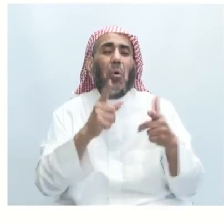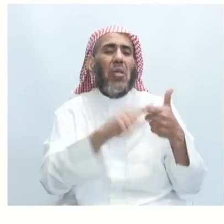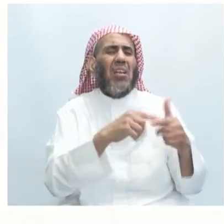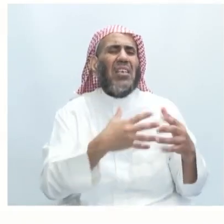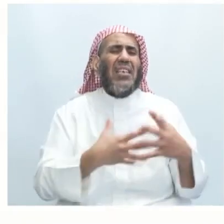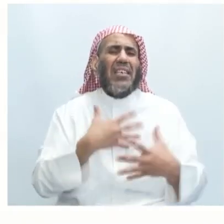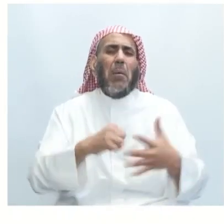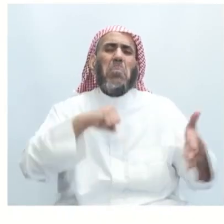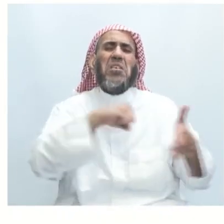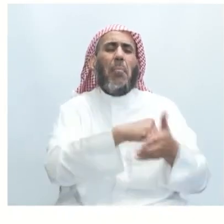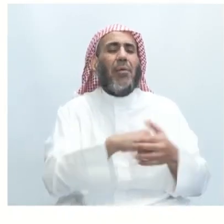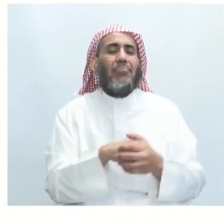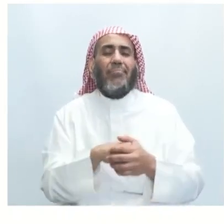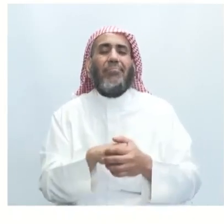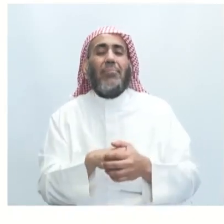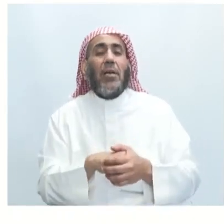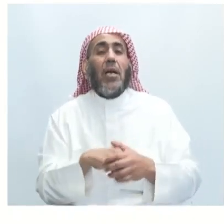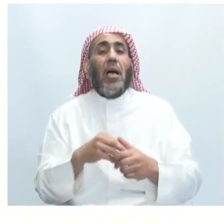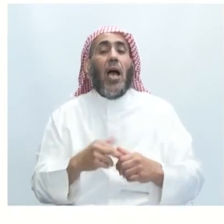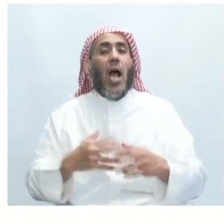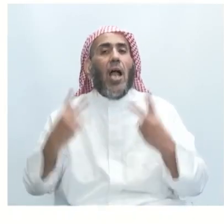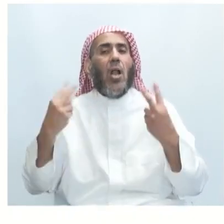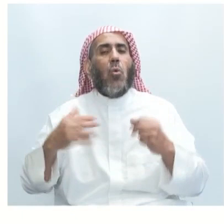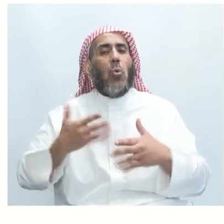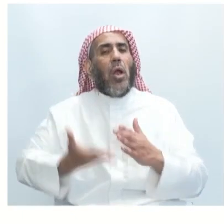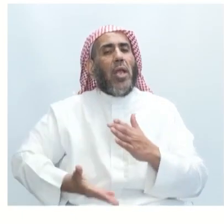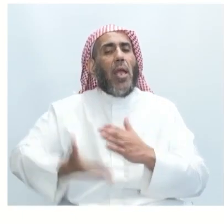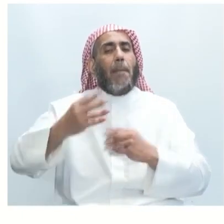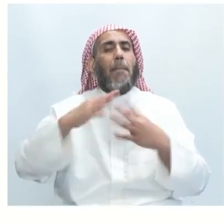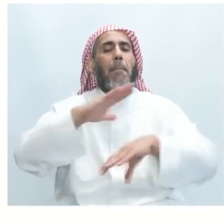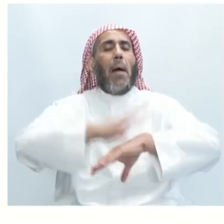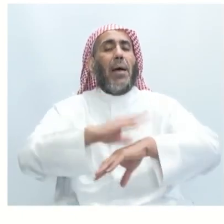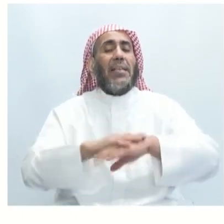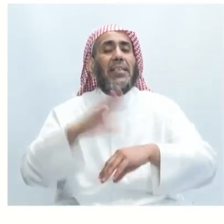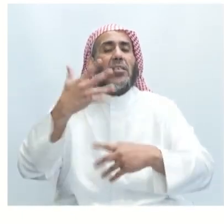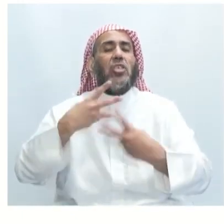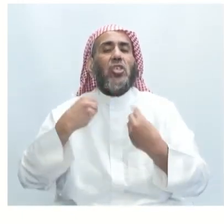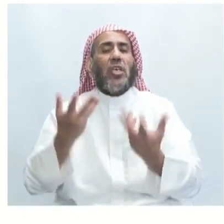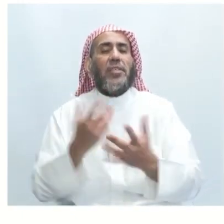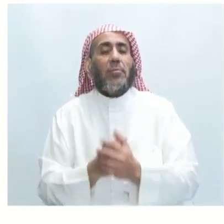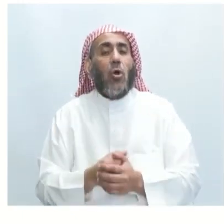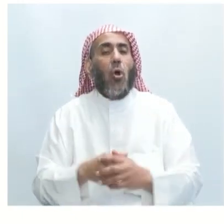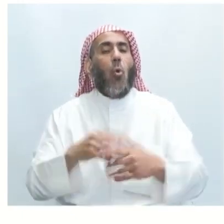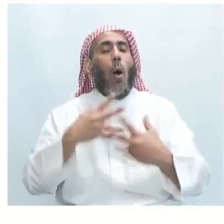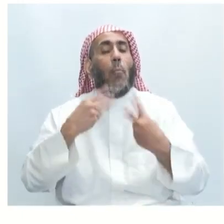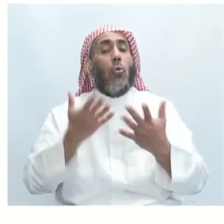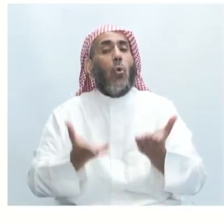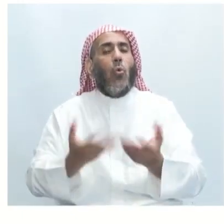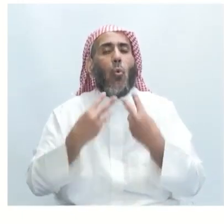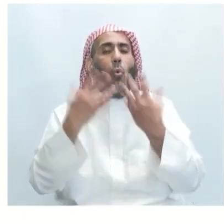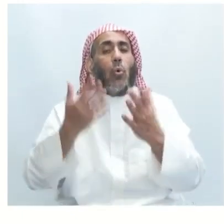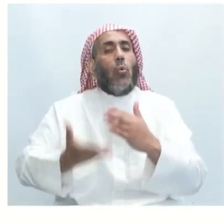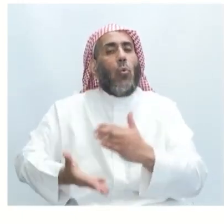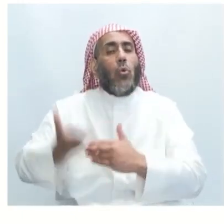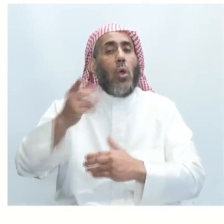تشعر بالشبع القيم الشخصيه قيم الشخصي ومثله العليا